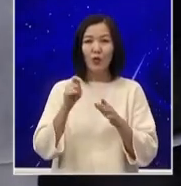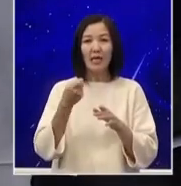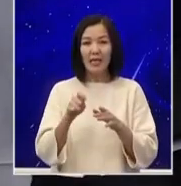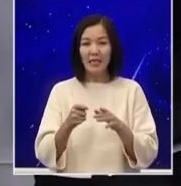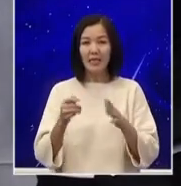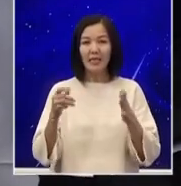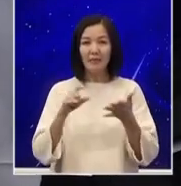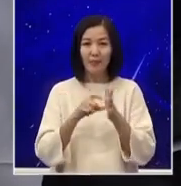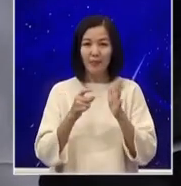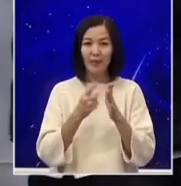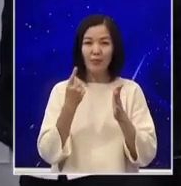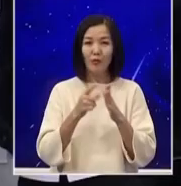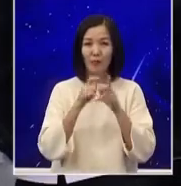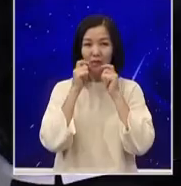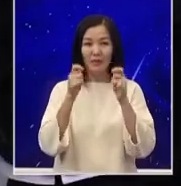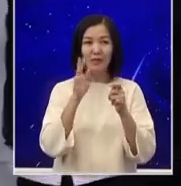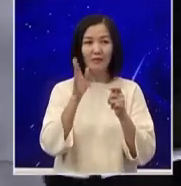жаңағы пәтердің кілтін сізге табыстауға рұқсат